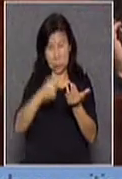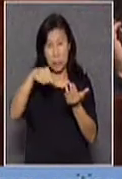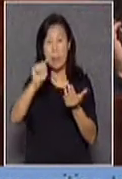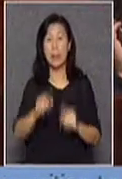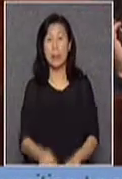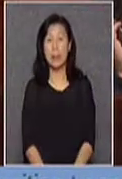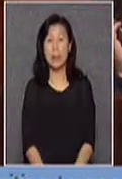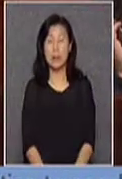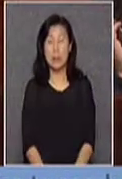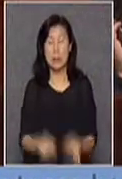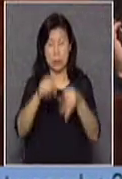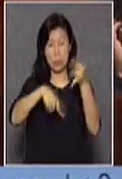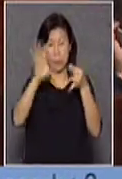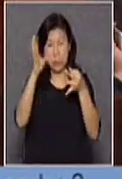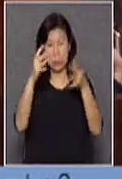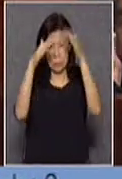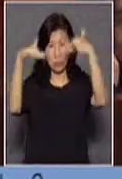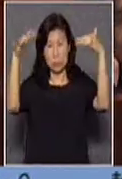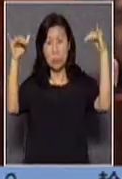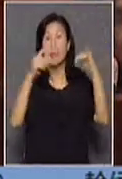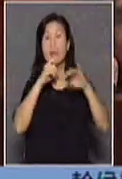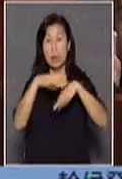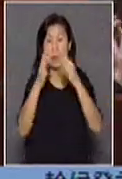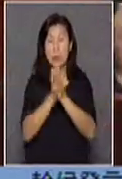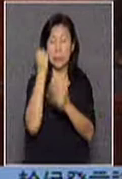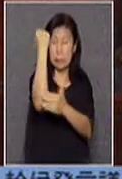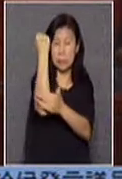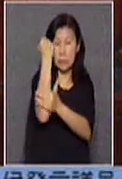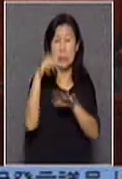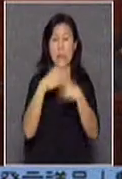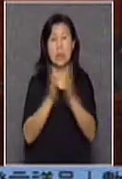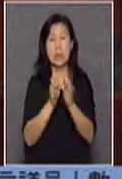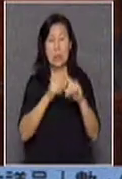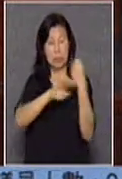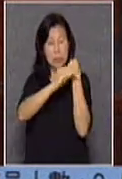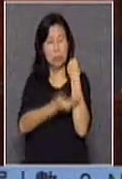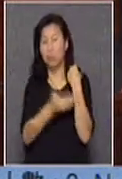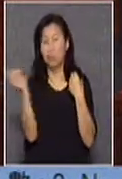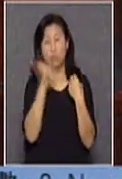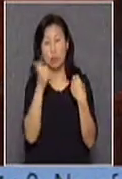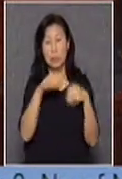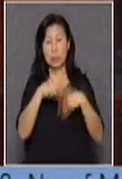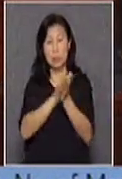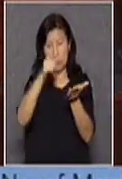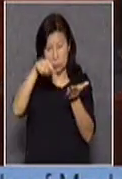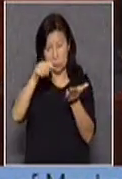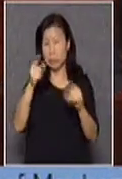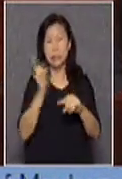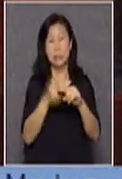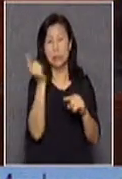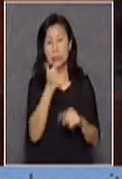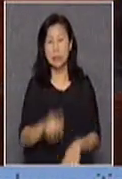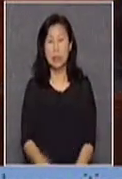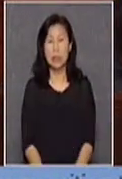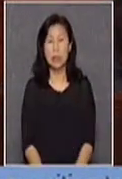當時當然黃維則堂方面係全力反對啊當時嘅法例嘅通過啦啊，咁而當